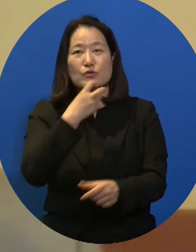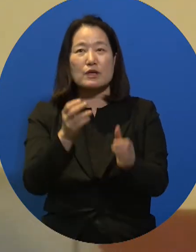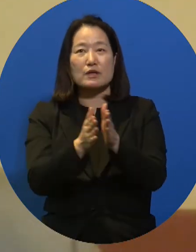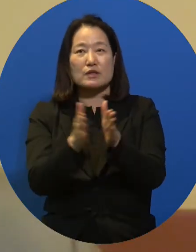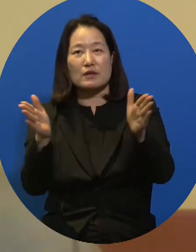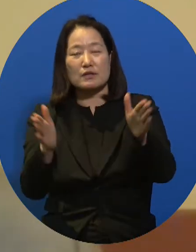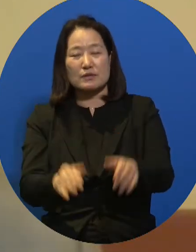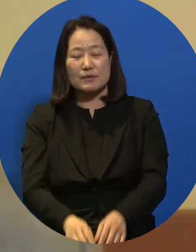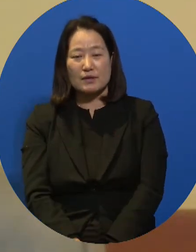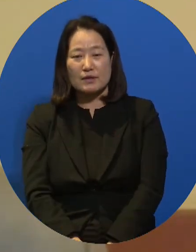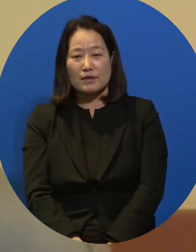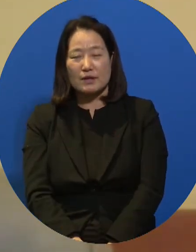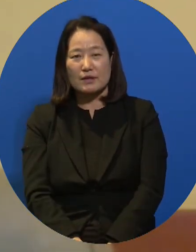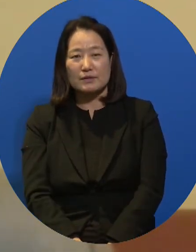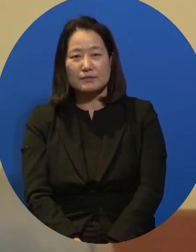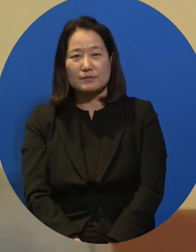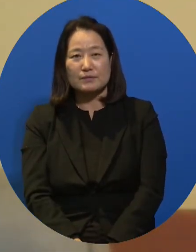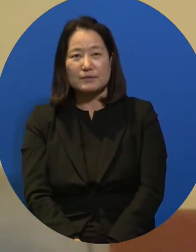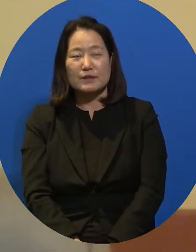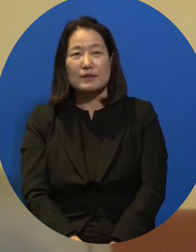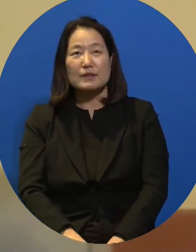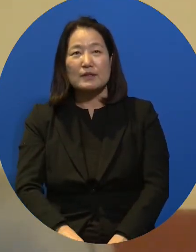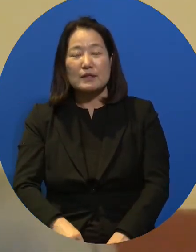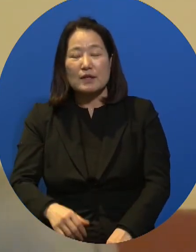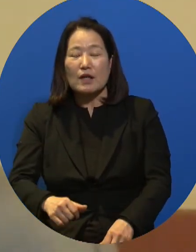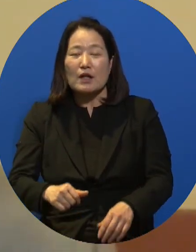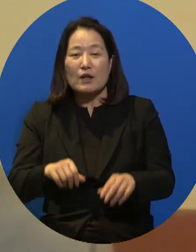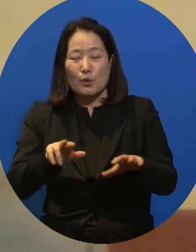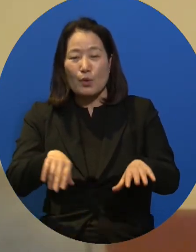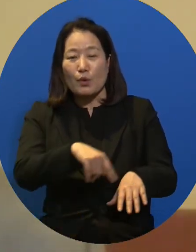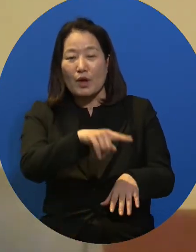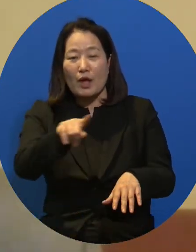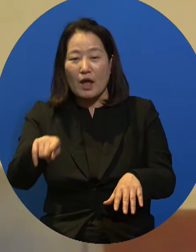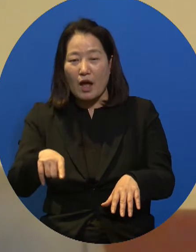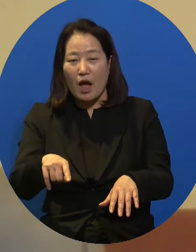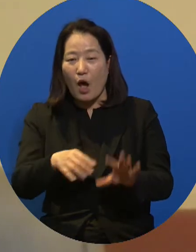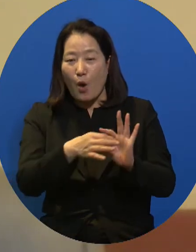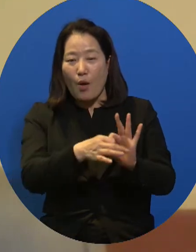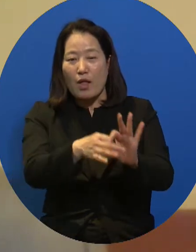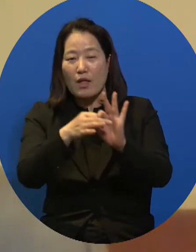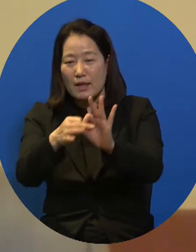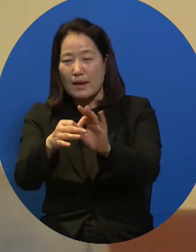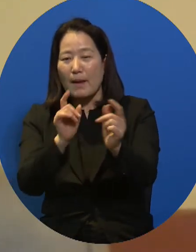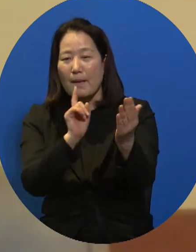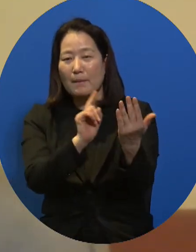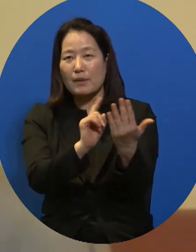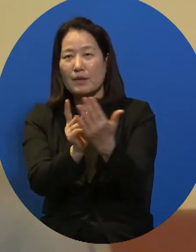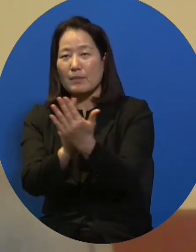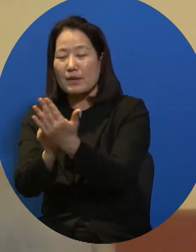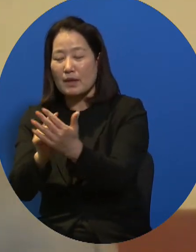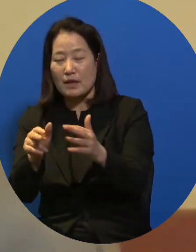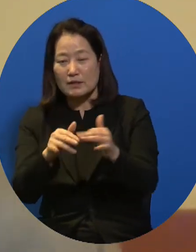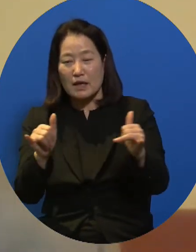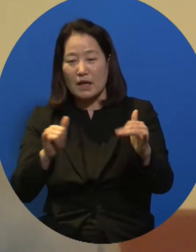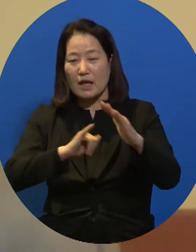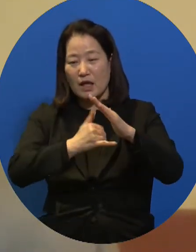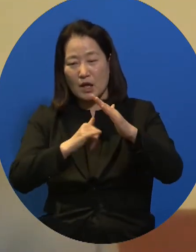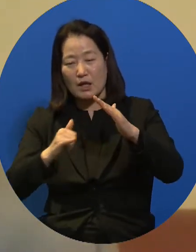CRPD 위원회에서는 수백 명의 관련자들을 만나게 되었습니다. 장애인들의 가족들